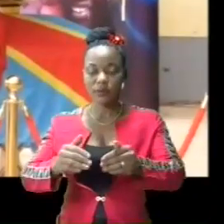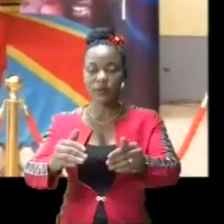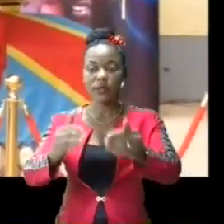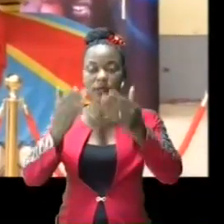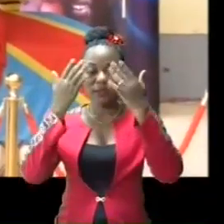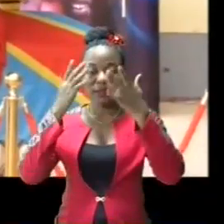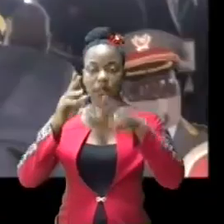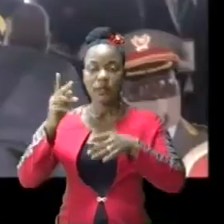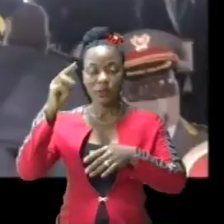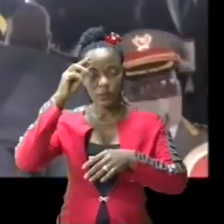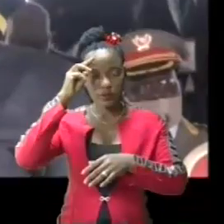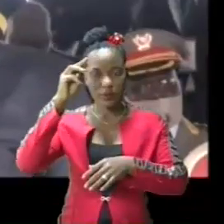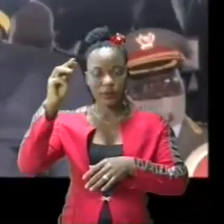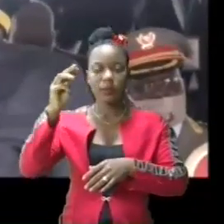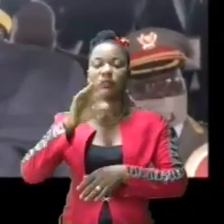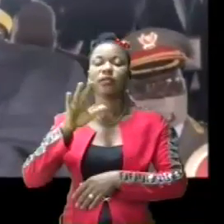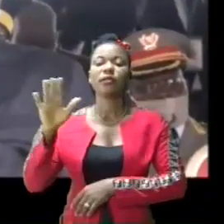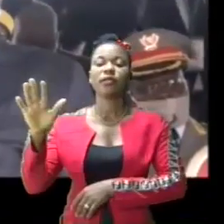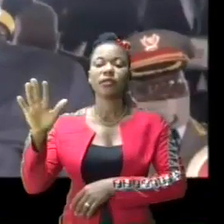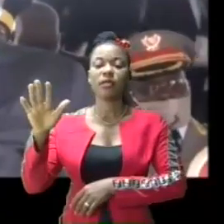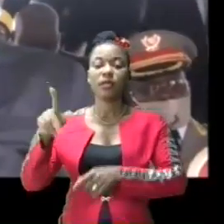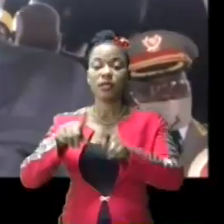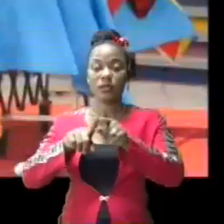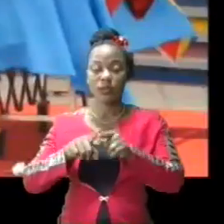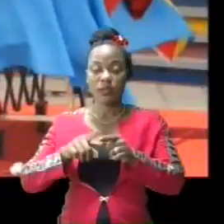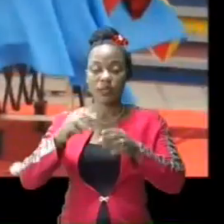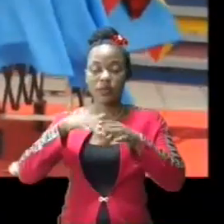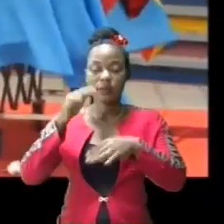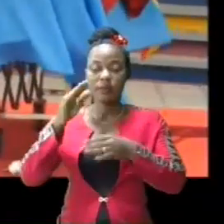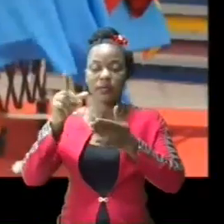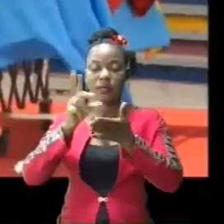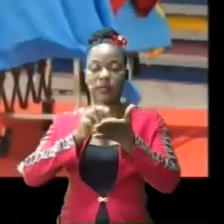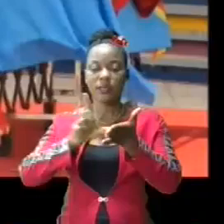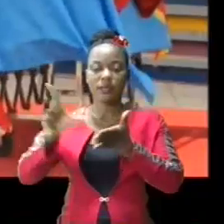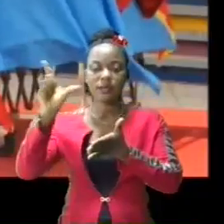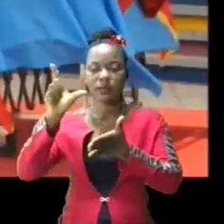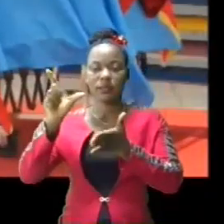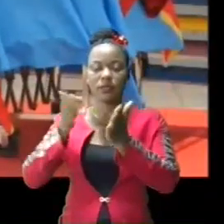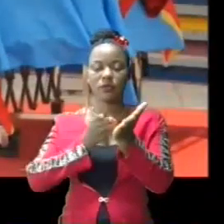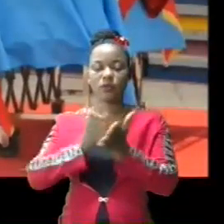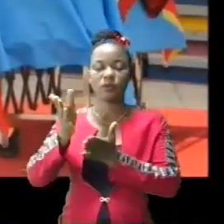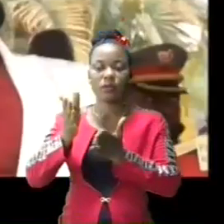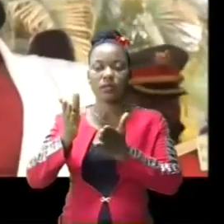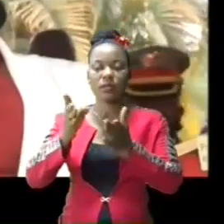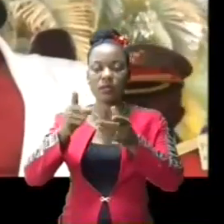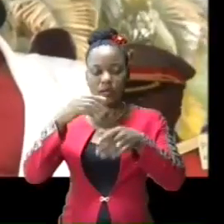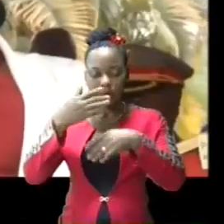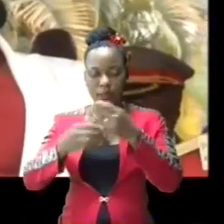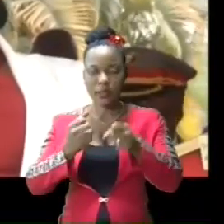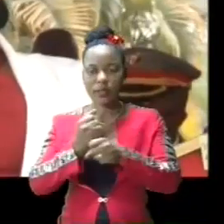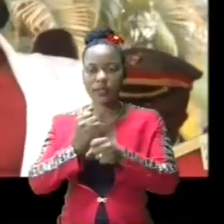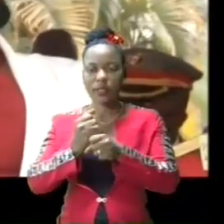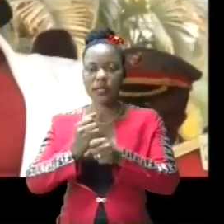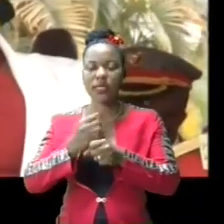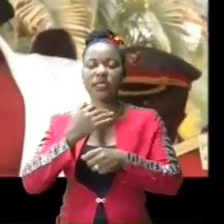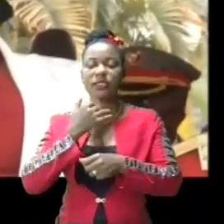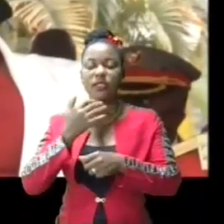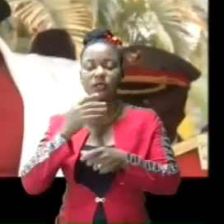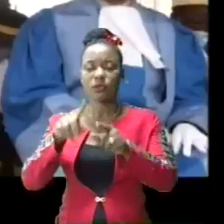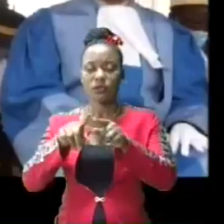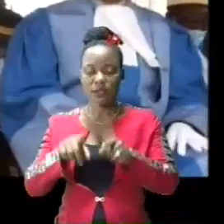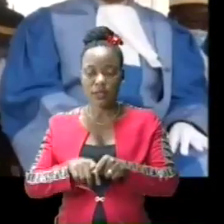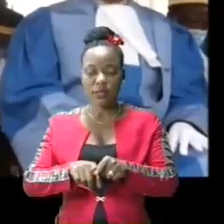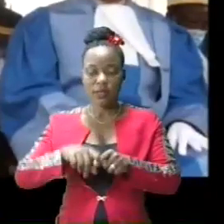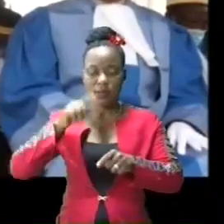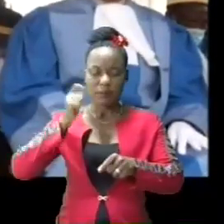l'UNASA campus de Kinshasa où il est sorti licencié en droit. D'une carrière professionnelle très riche, il a été